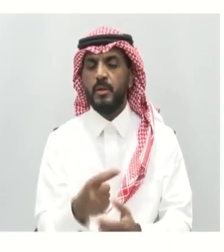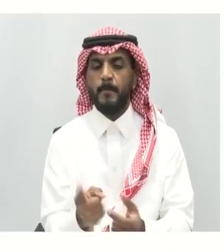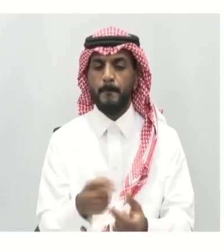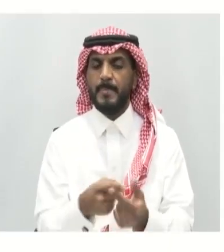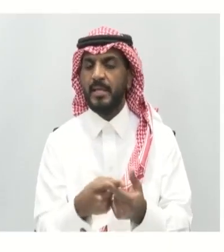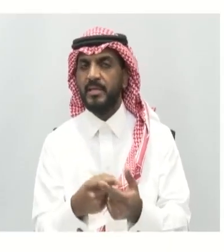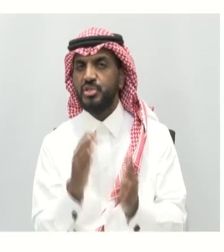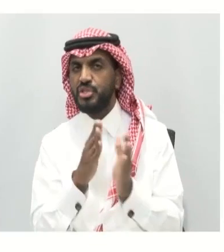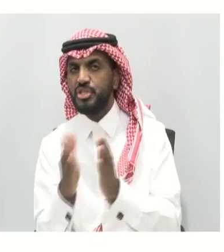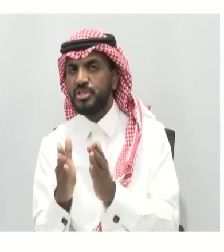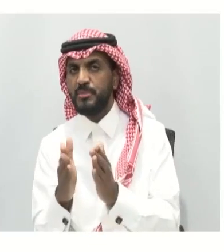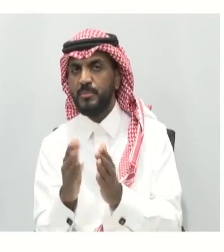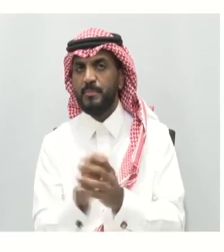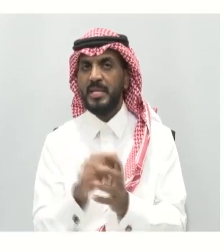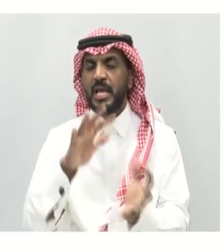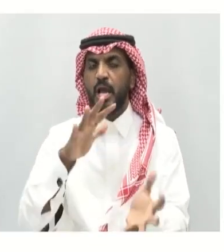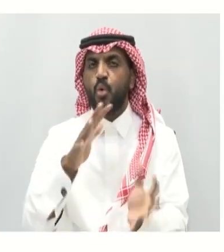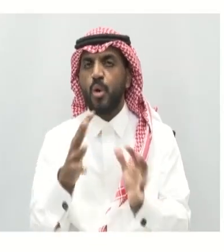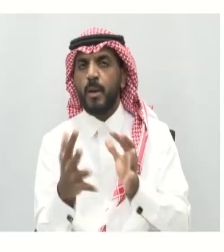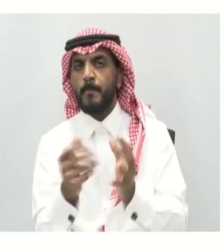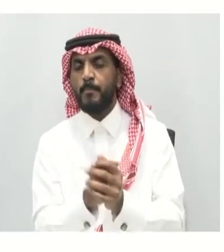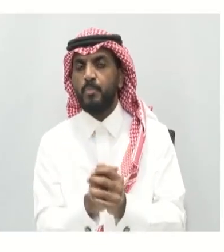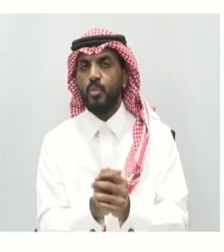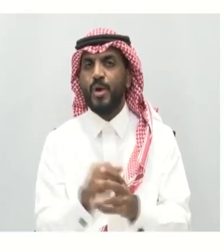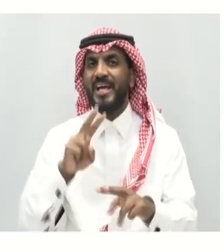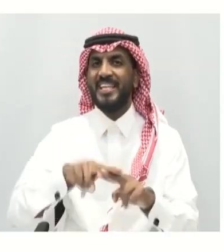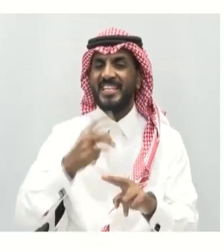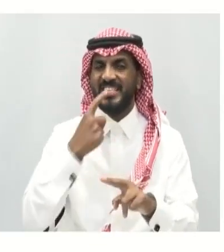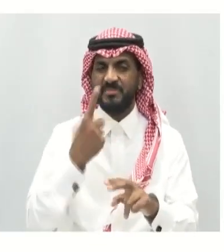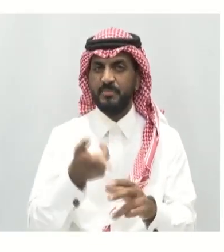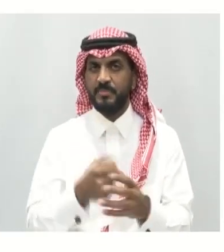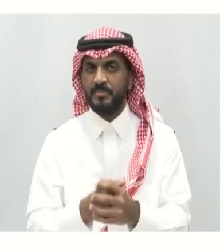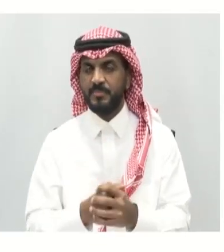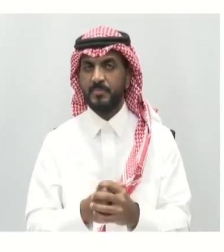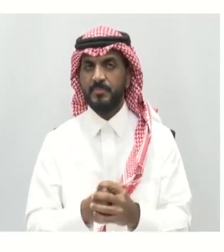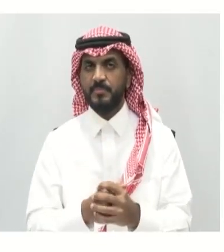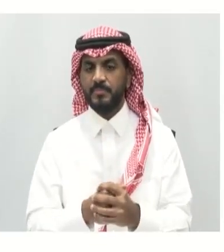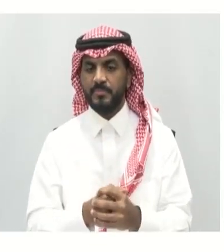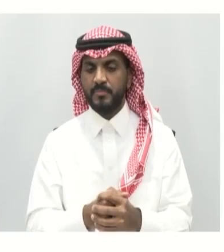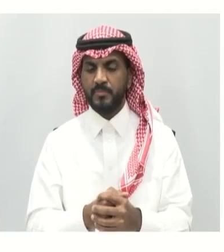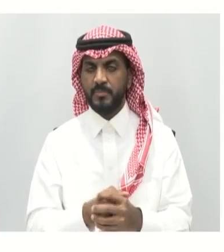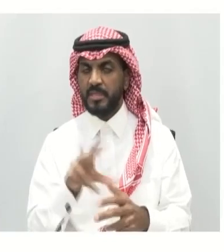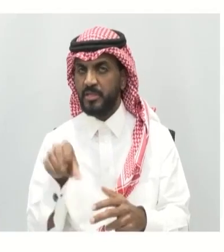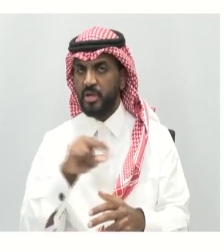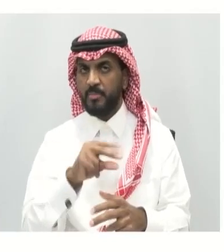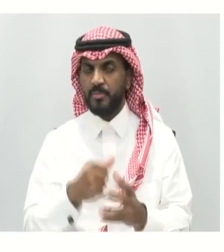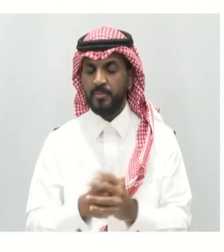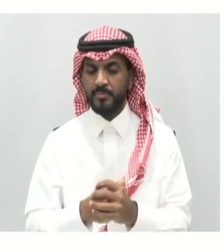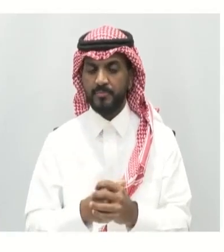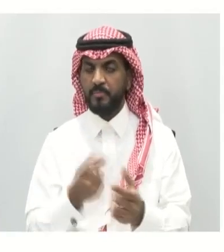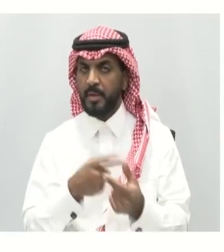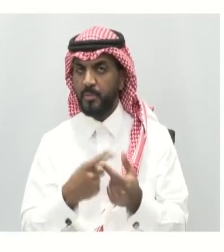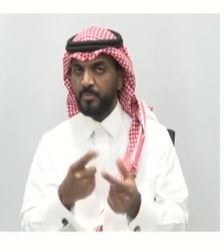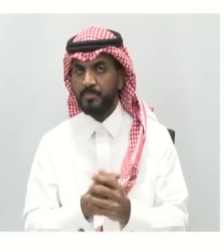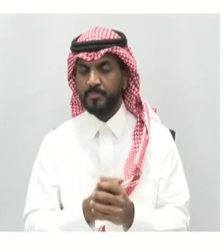الجسمين بين الكوكب وبين النجم ممتازين التشابه بينهم كلهم